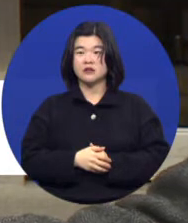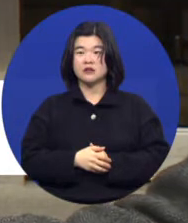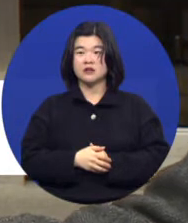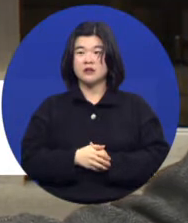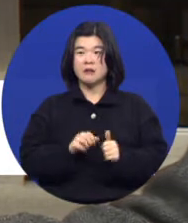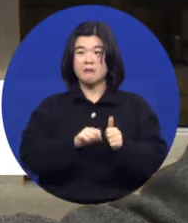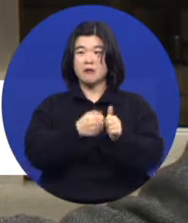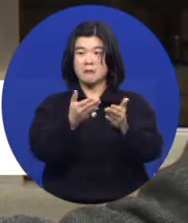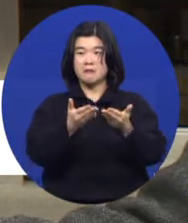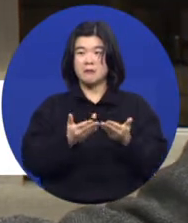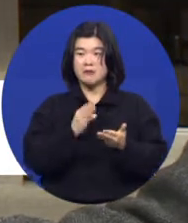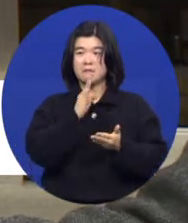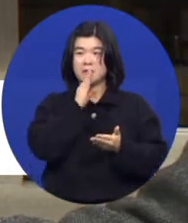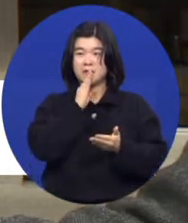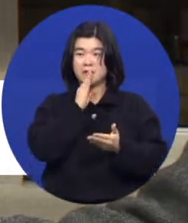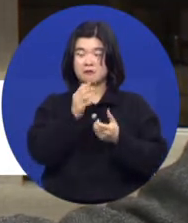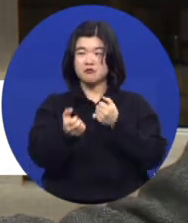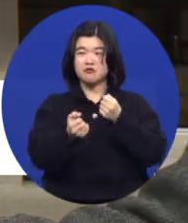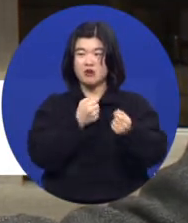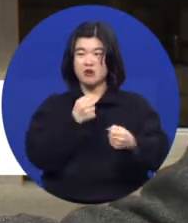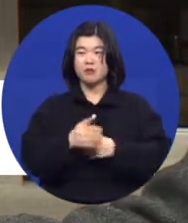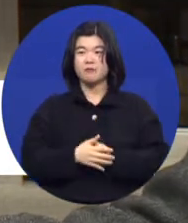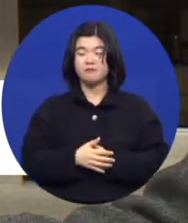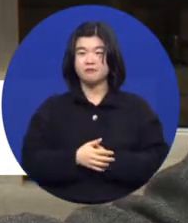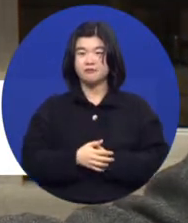그 벌을 받아야 됨이 마땅함에도